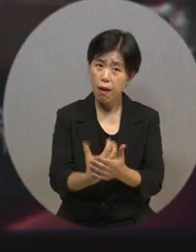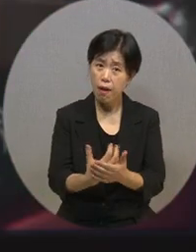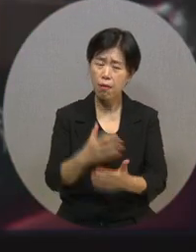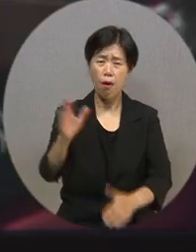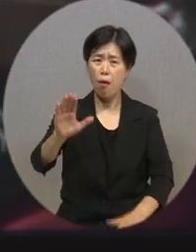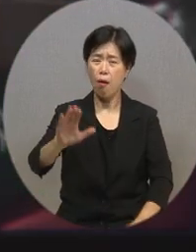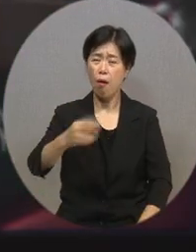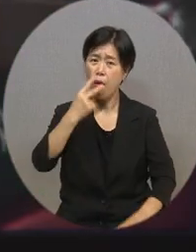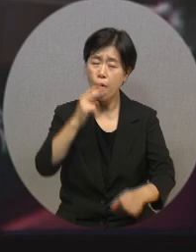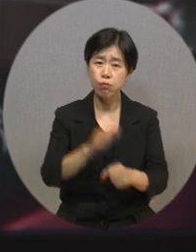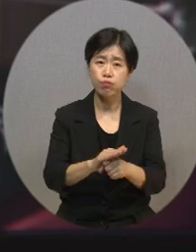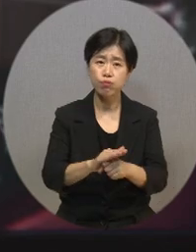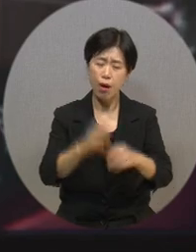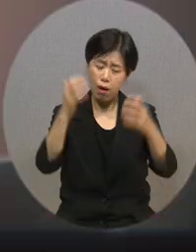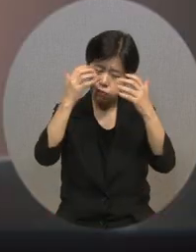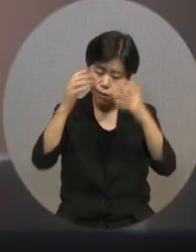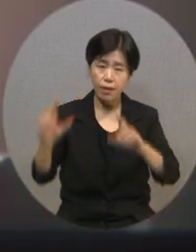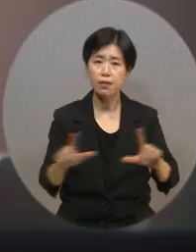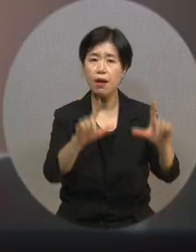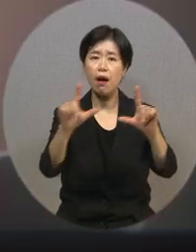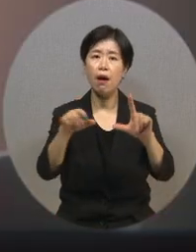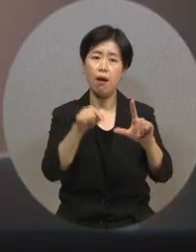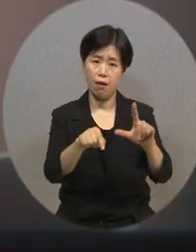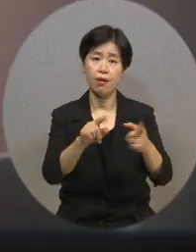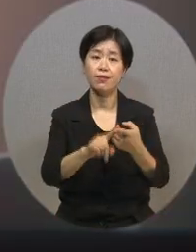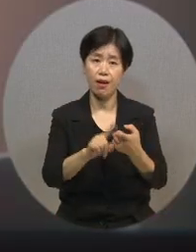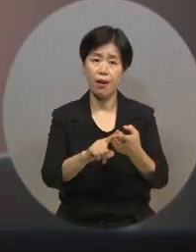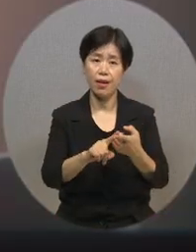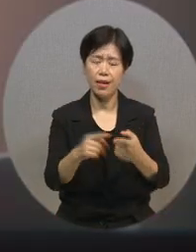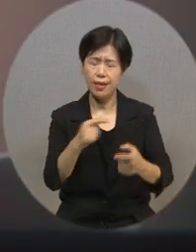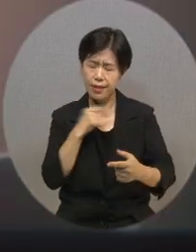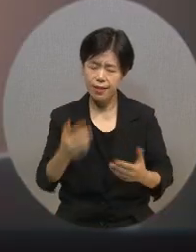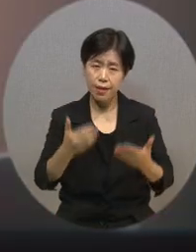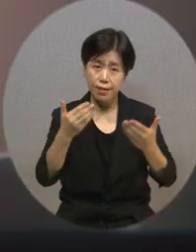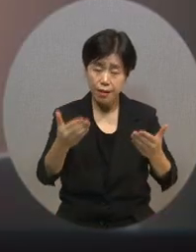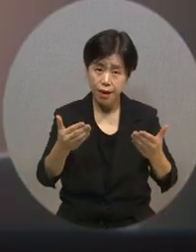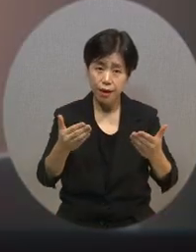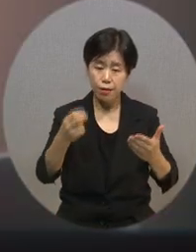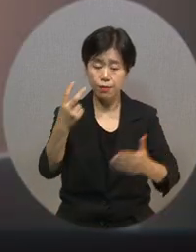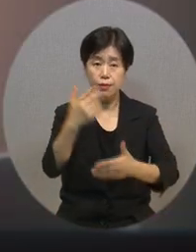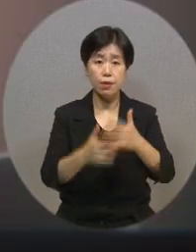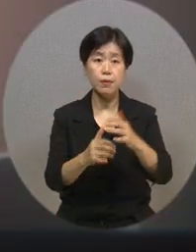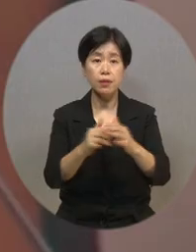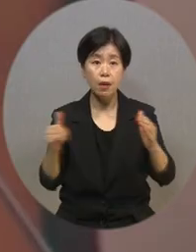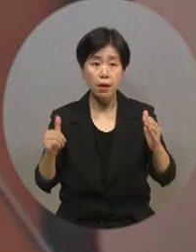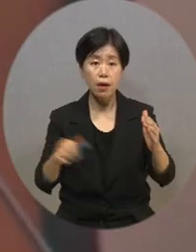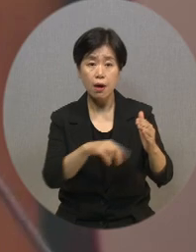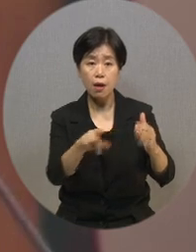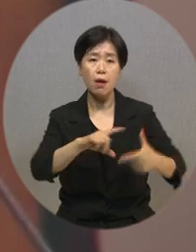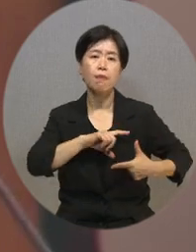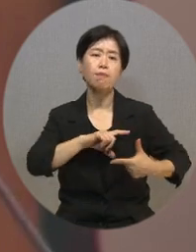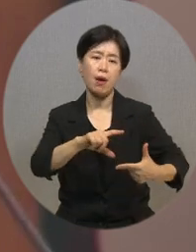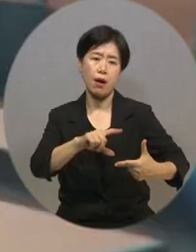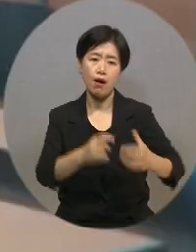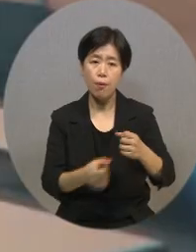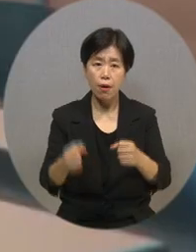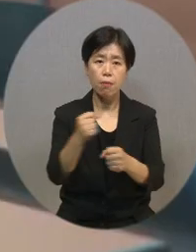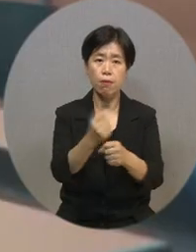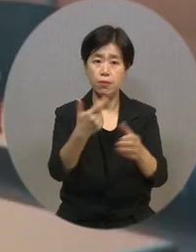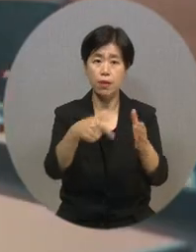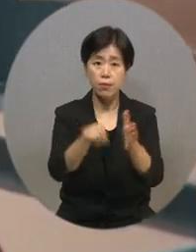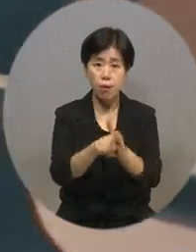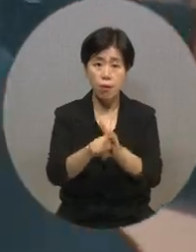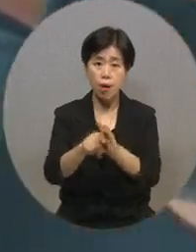속에 고통의 세월을 보낸 것에 대한 희생자와 유족의 명예회복과 더불어 편향적인 역사